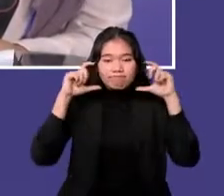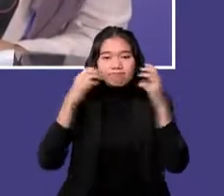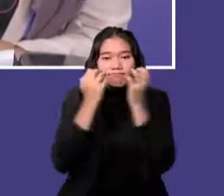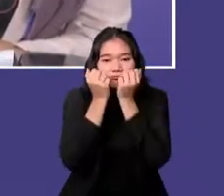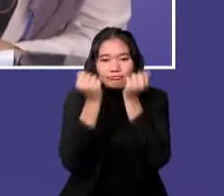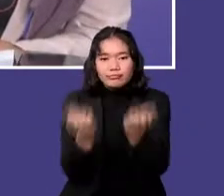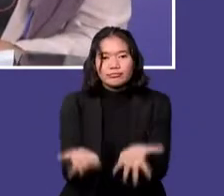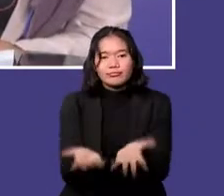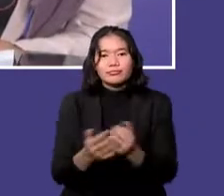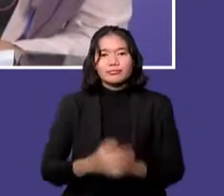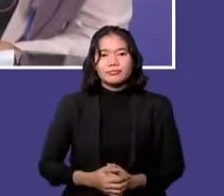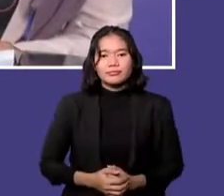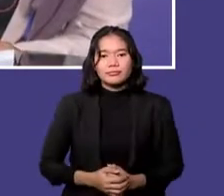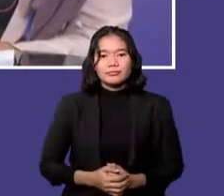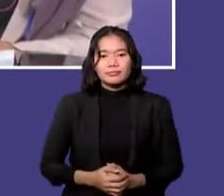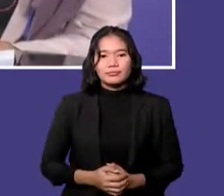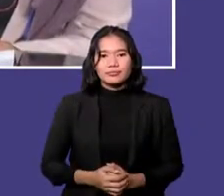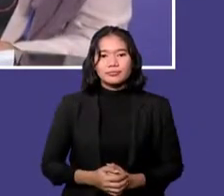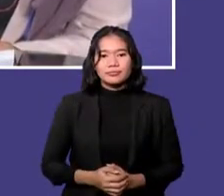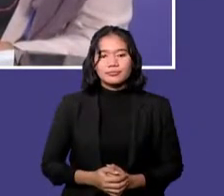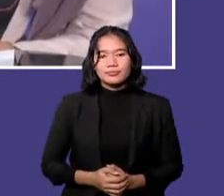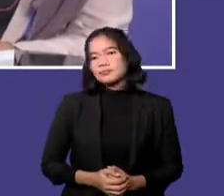membuka maskernya.